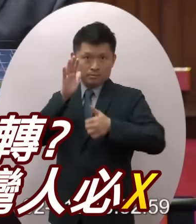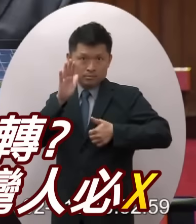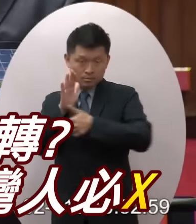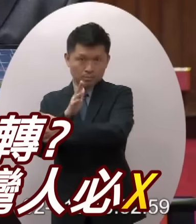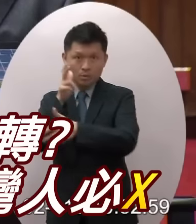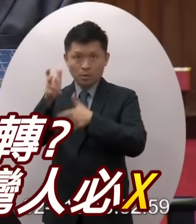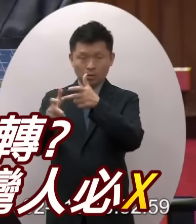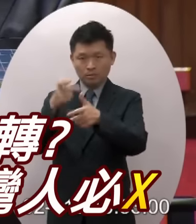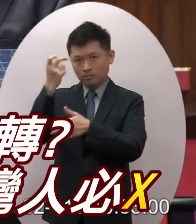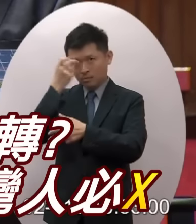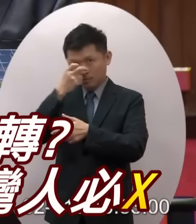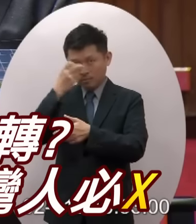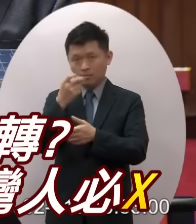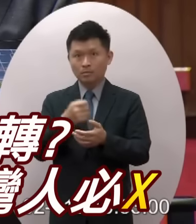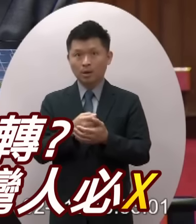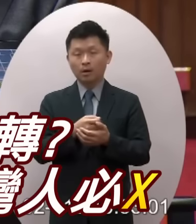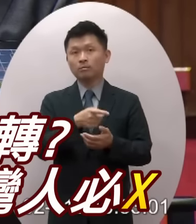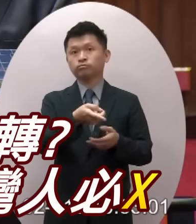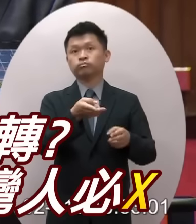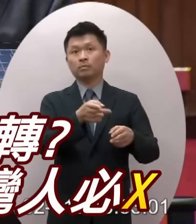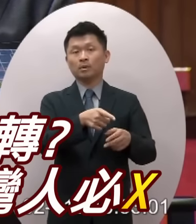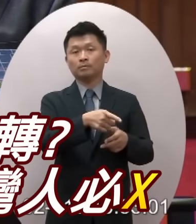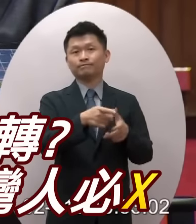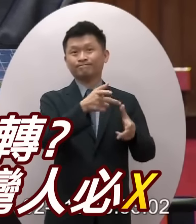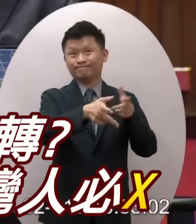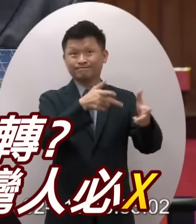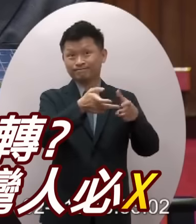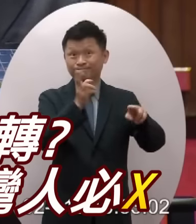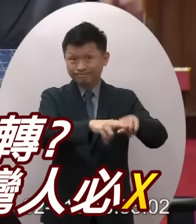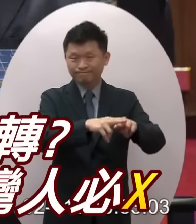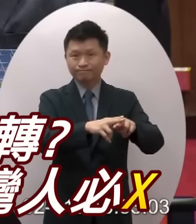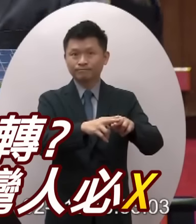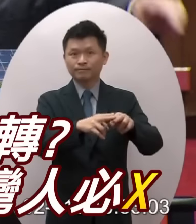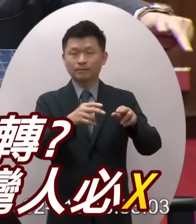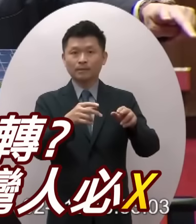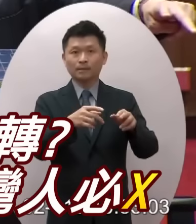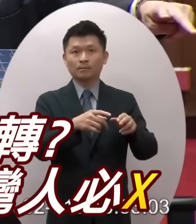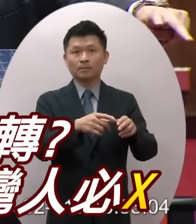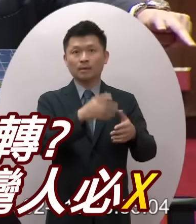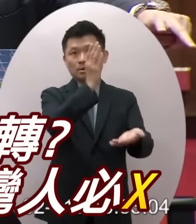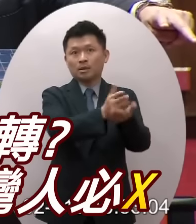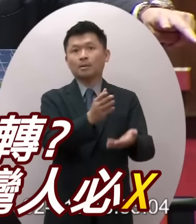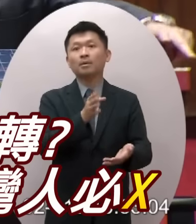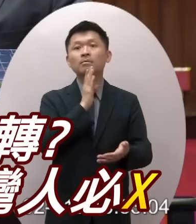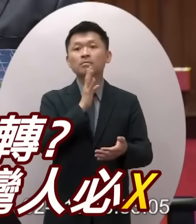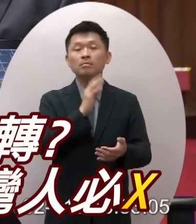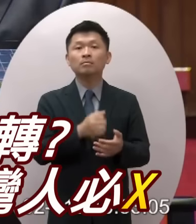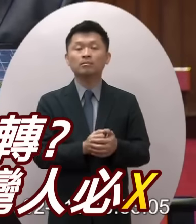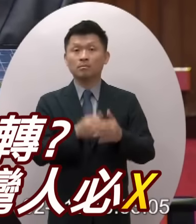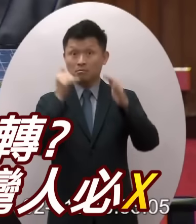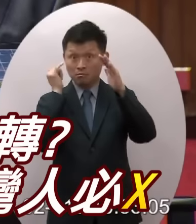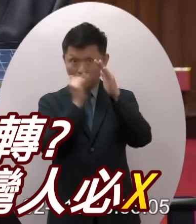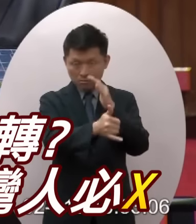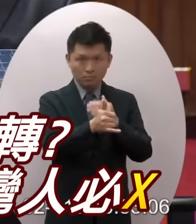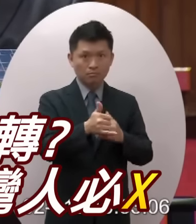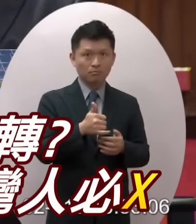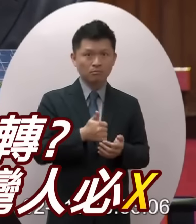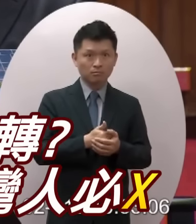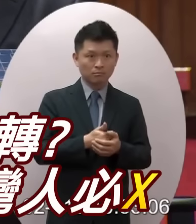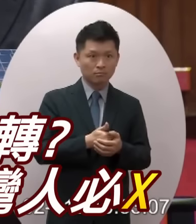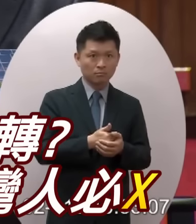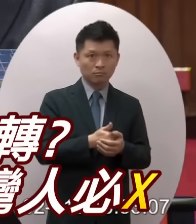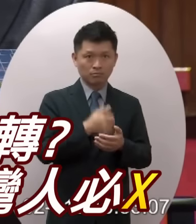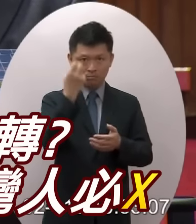伊即马是停业，你咱无爱好做啊嘛，停牌嘛。 违反制定的规定的。 进入入去，即时恢复生